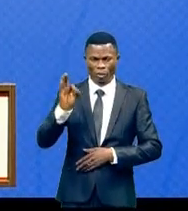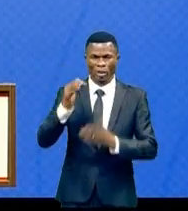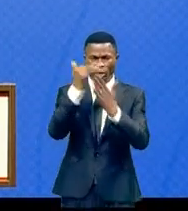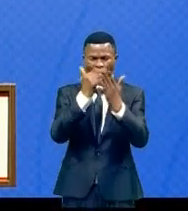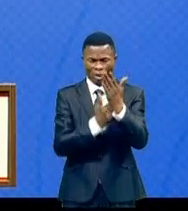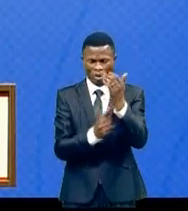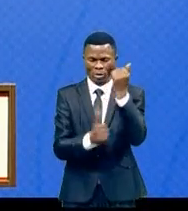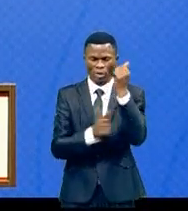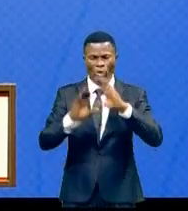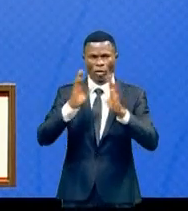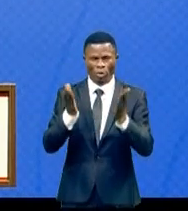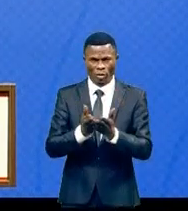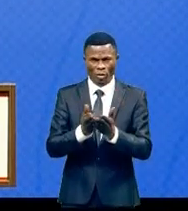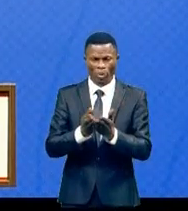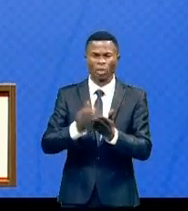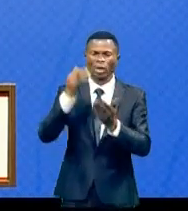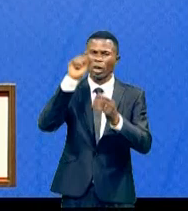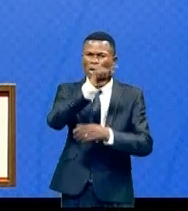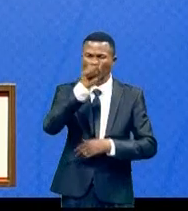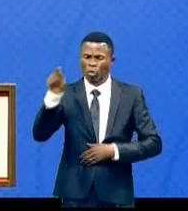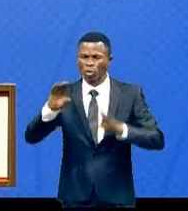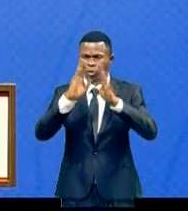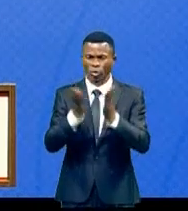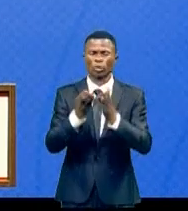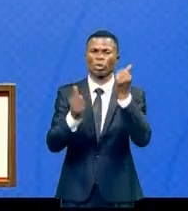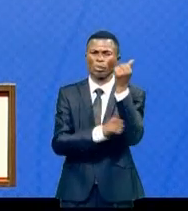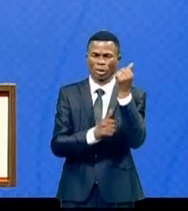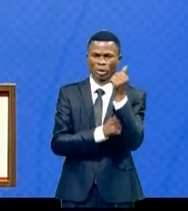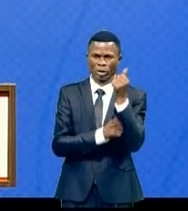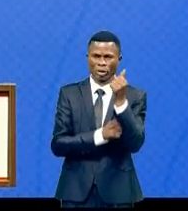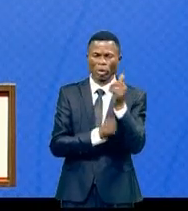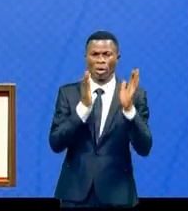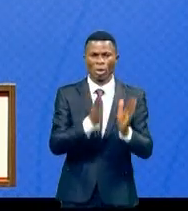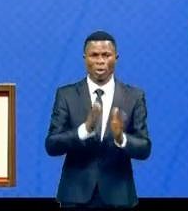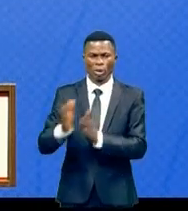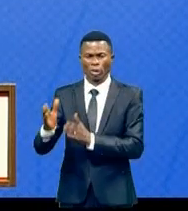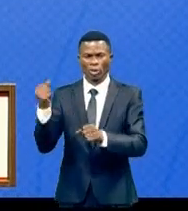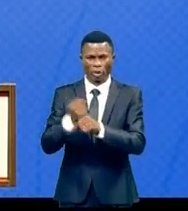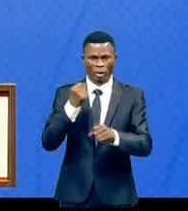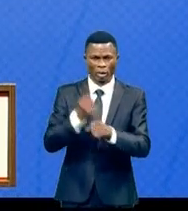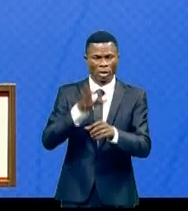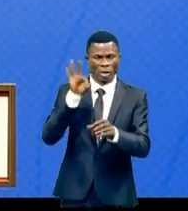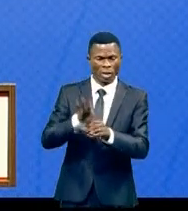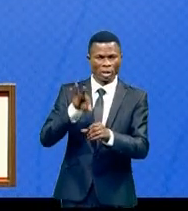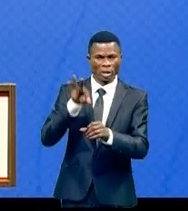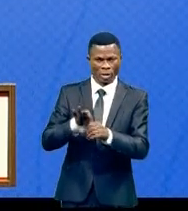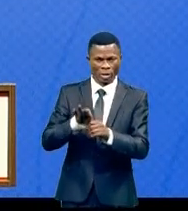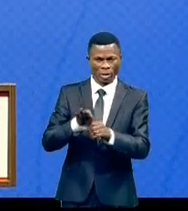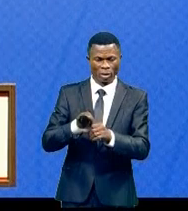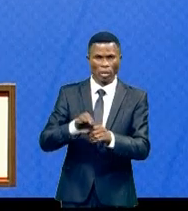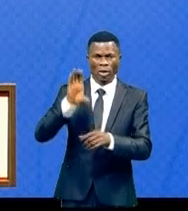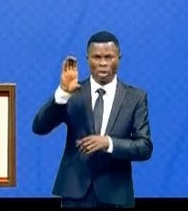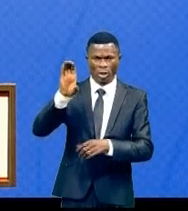de la population et les recensements généraux de la population. La préparation des opérations électorales par la